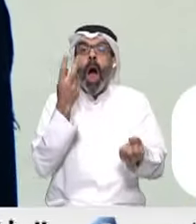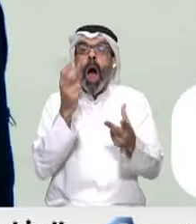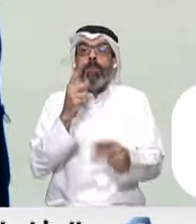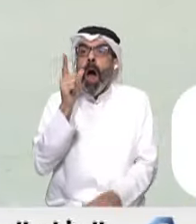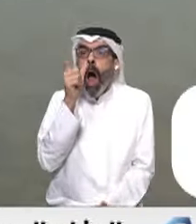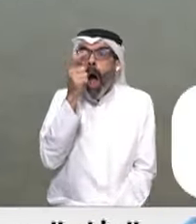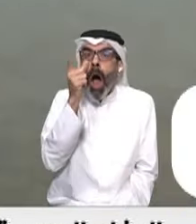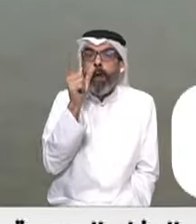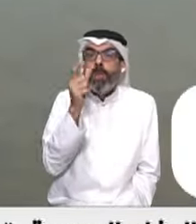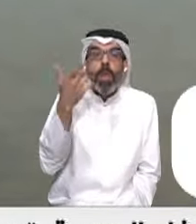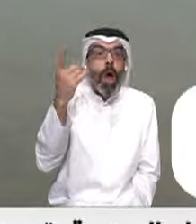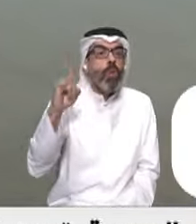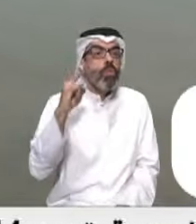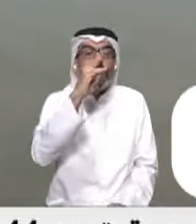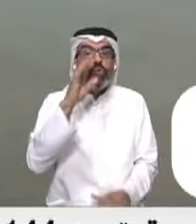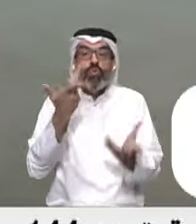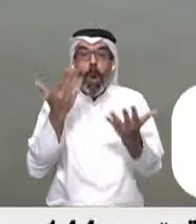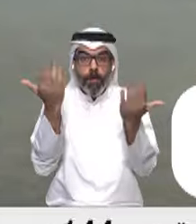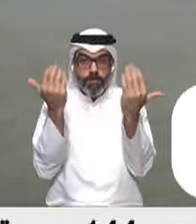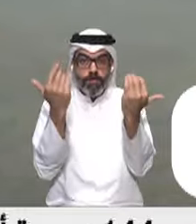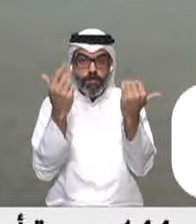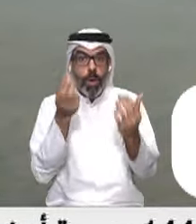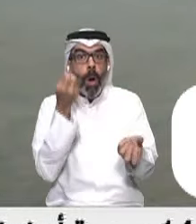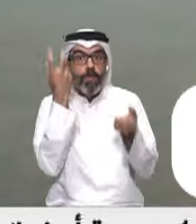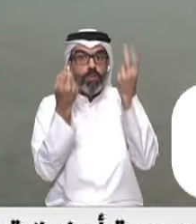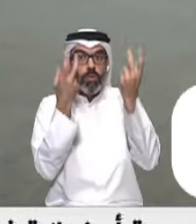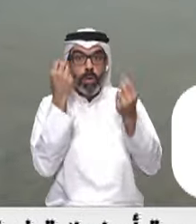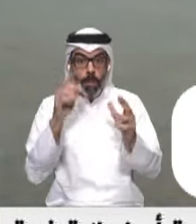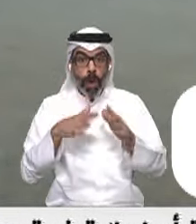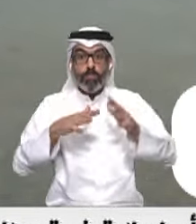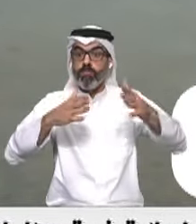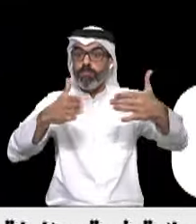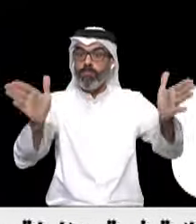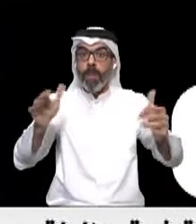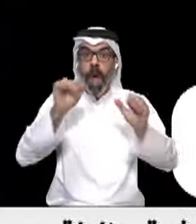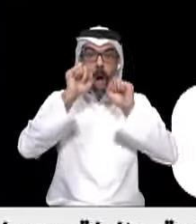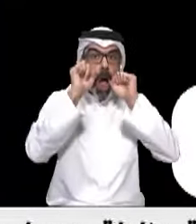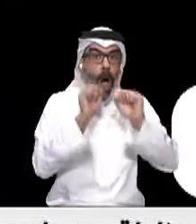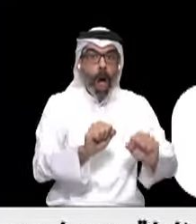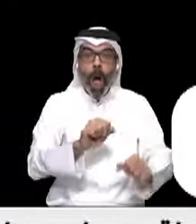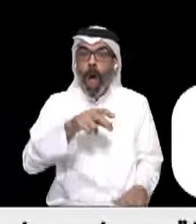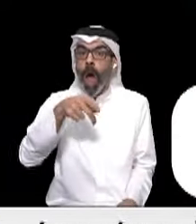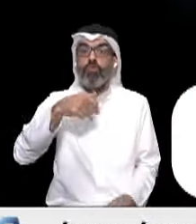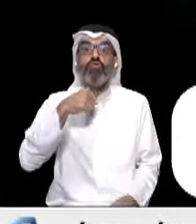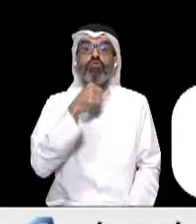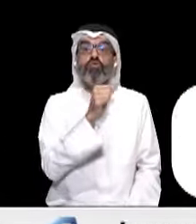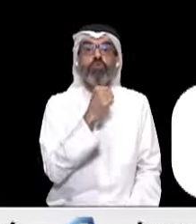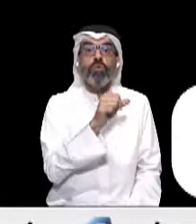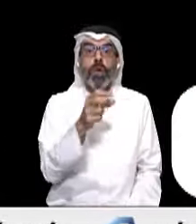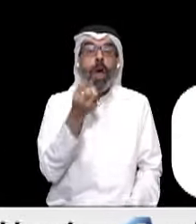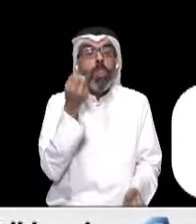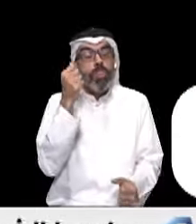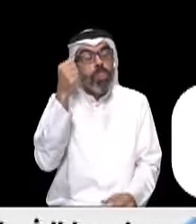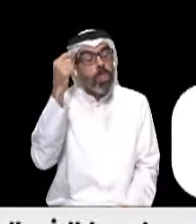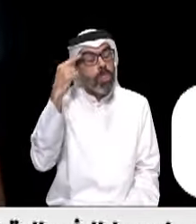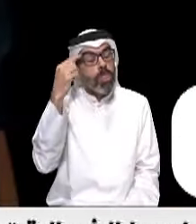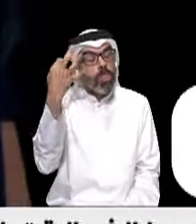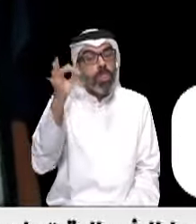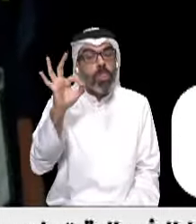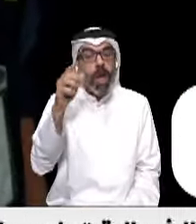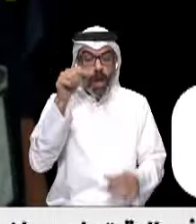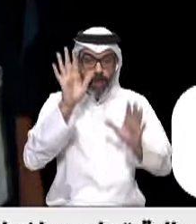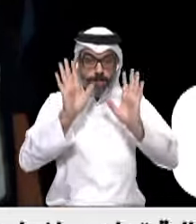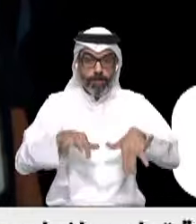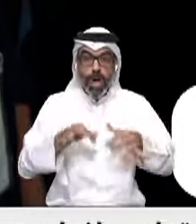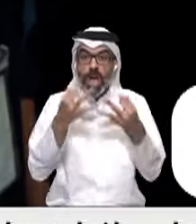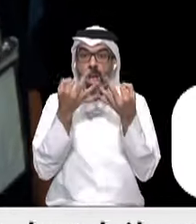في مجال الطيران المدني معتمره مشروع مبنى الركاب الجديد تي اثنين يعد من المشاريع الذكيه ويتميز المبنى